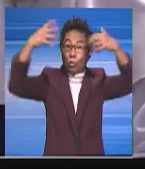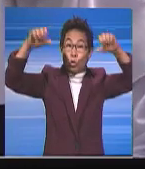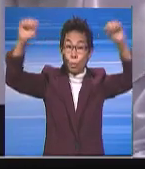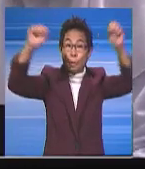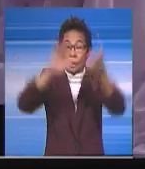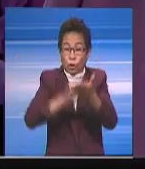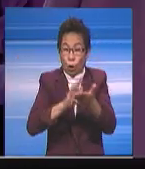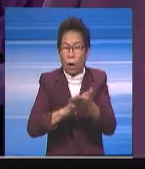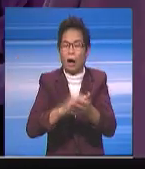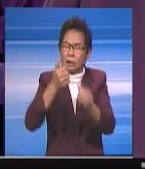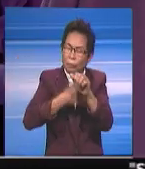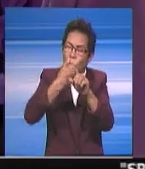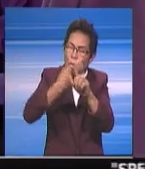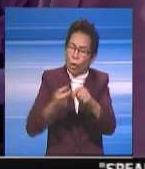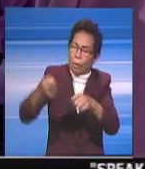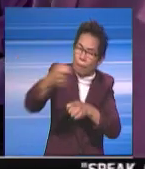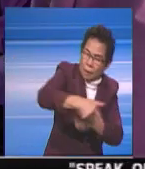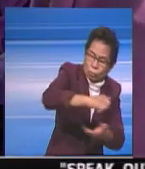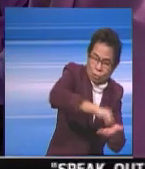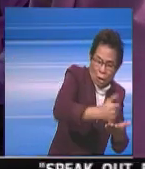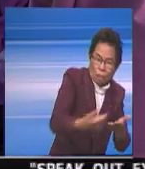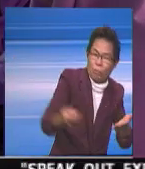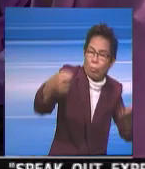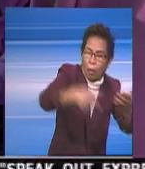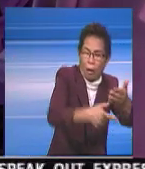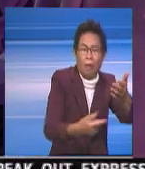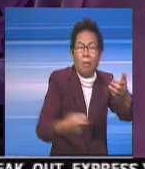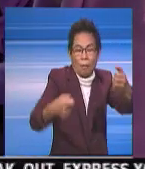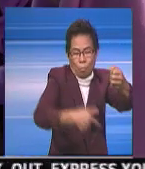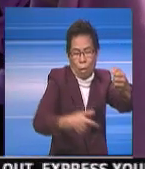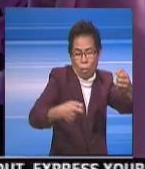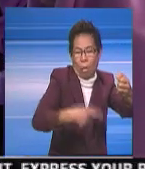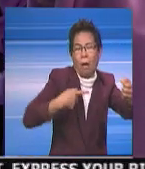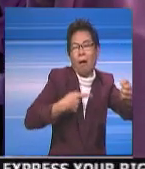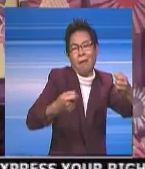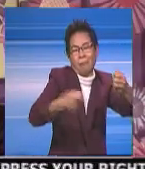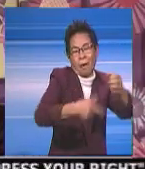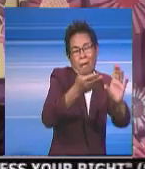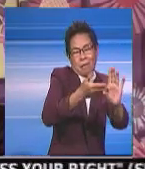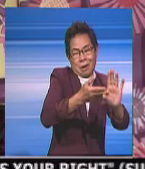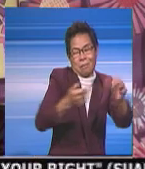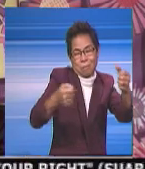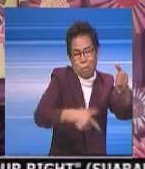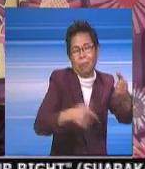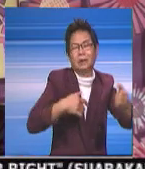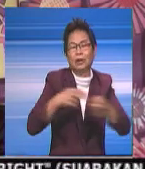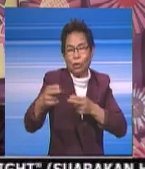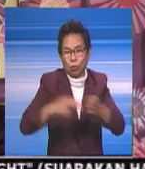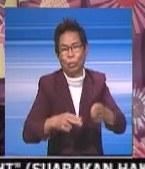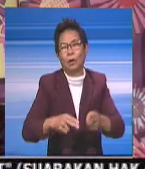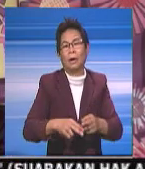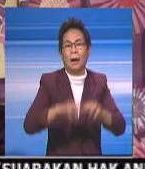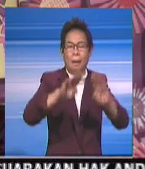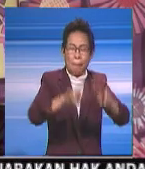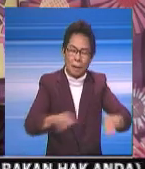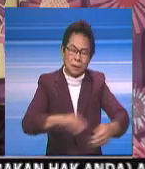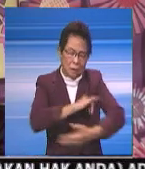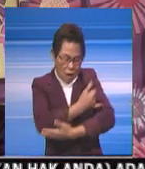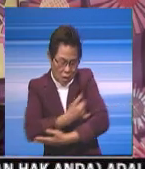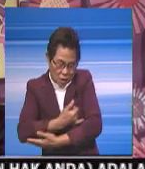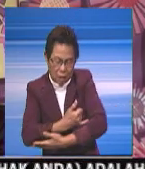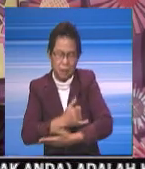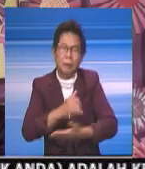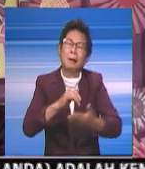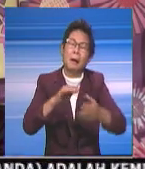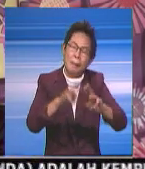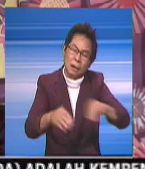masukkan duit ke akaun untuk kami uruskan. Cari pelajar anak yatim, pelajar yang susah. Maksudnya semua cikgu di